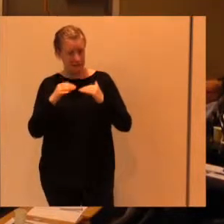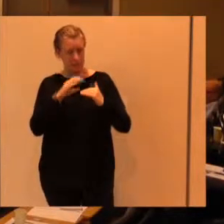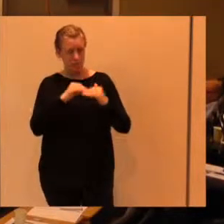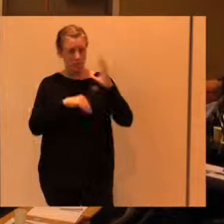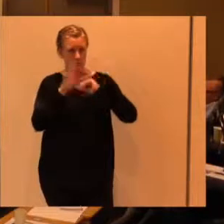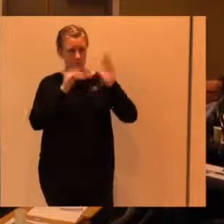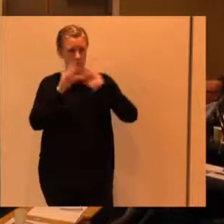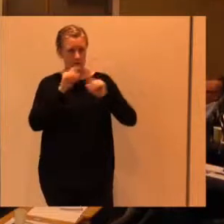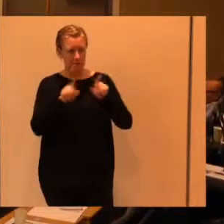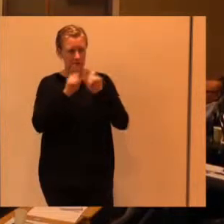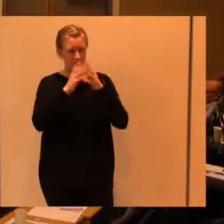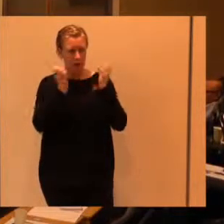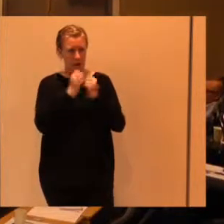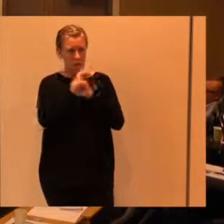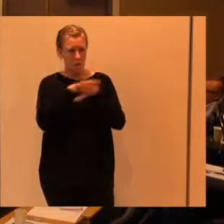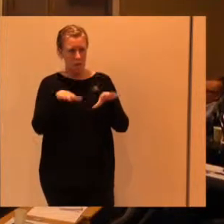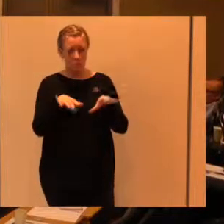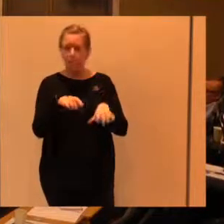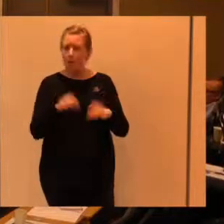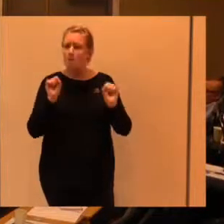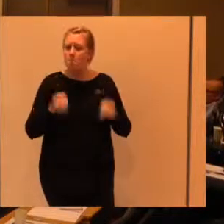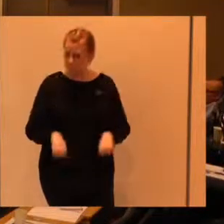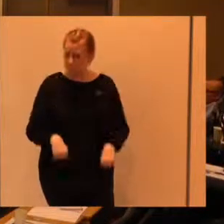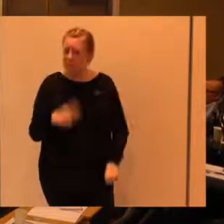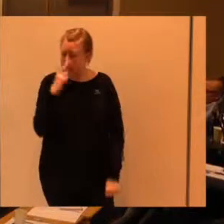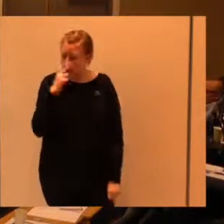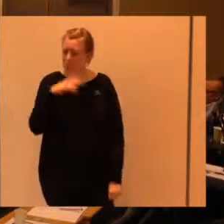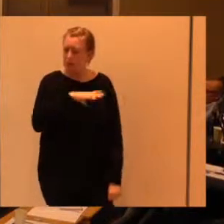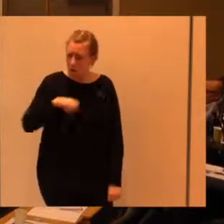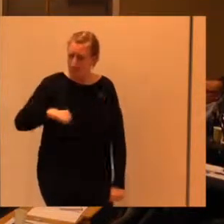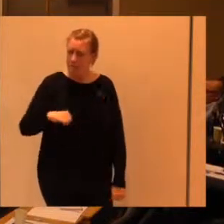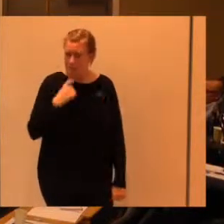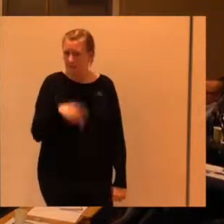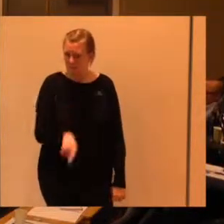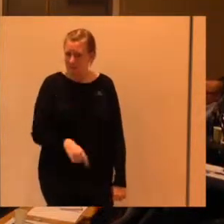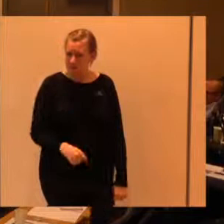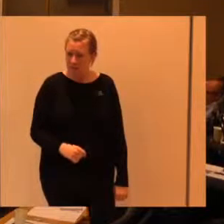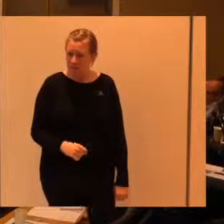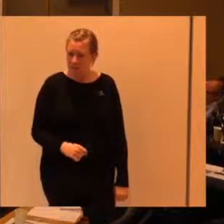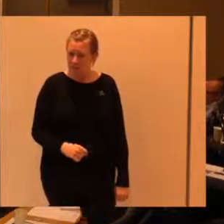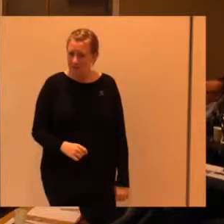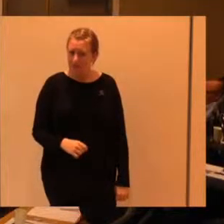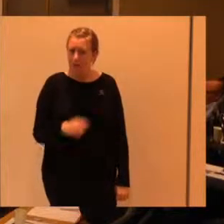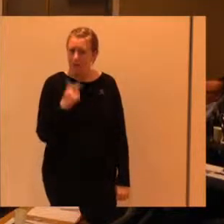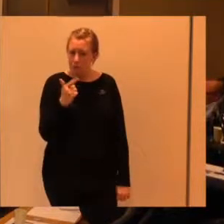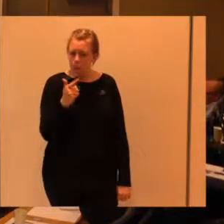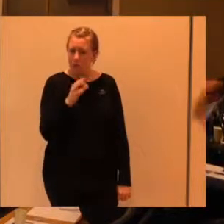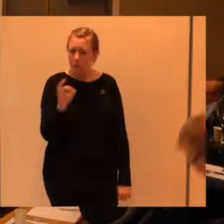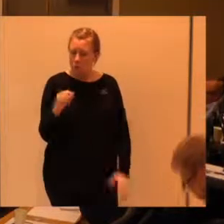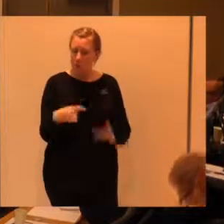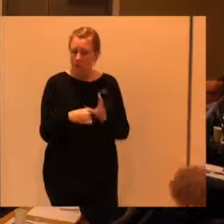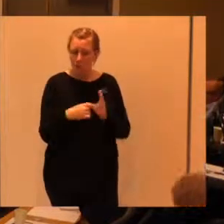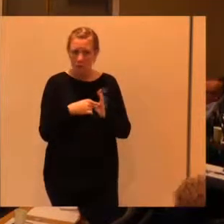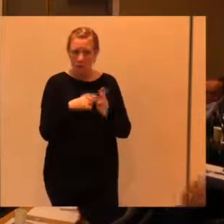information. Det är så hon beskriver det. Hon måste titta på allting. Och här tittar hon så många gånger. Hon tittar 700 gånger på